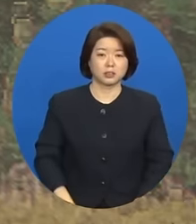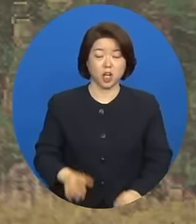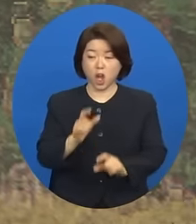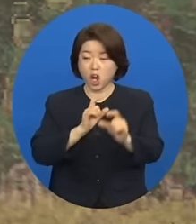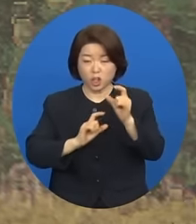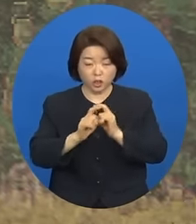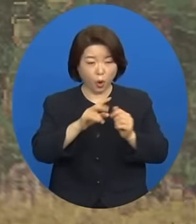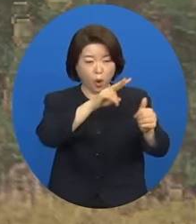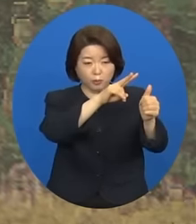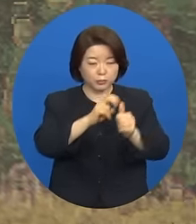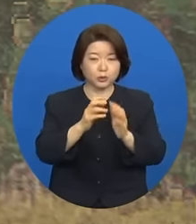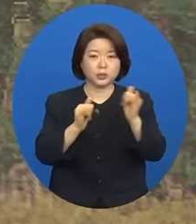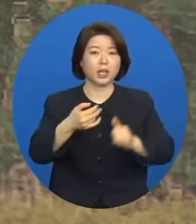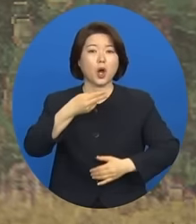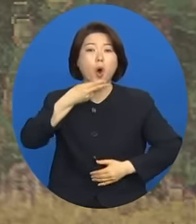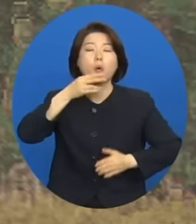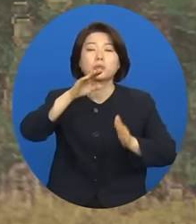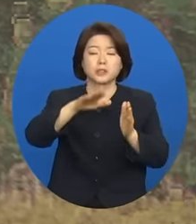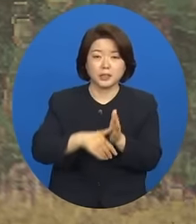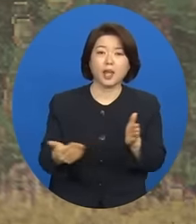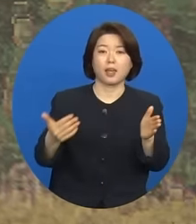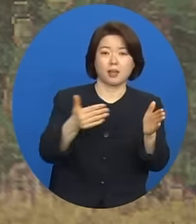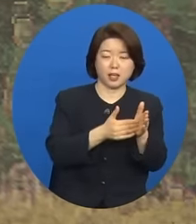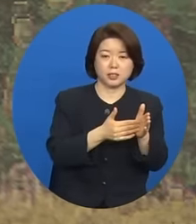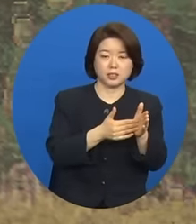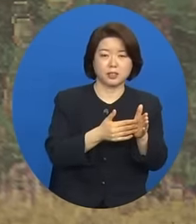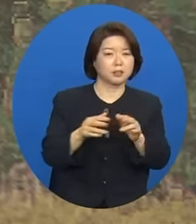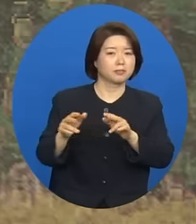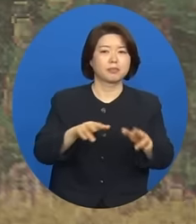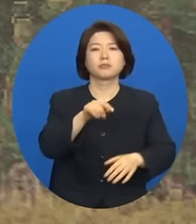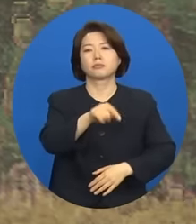사람이 없을 때, 바로 그때다.